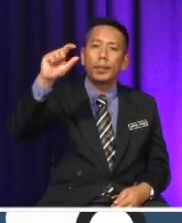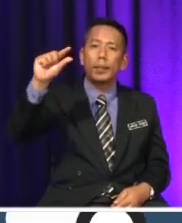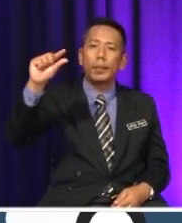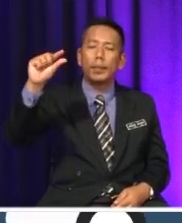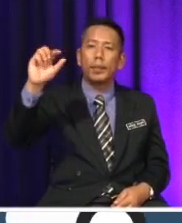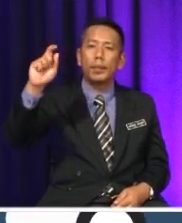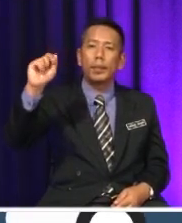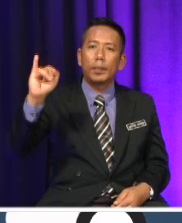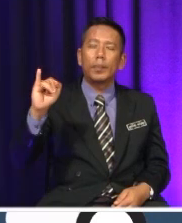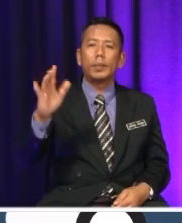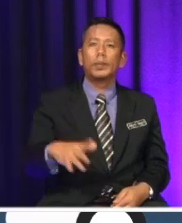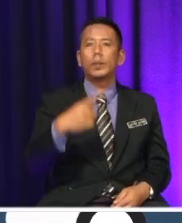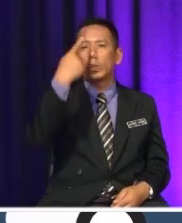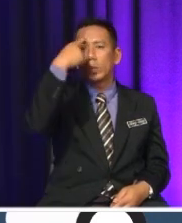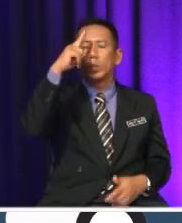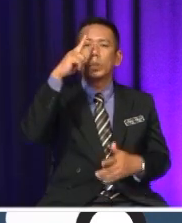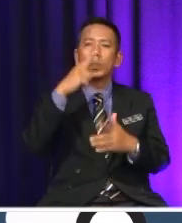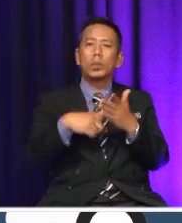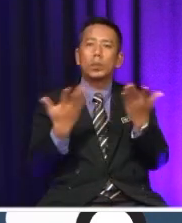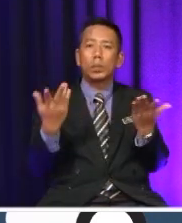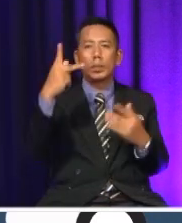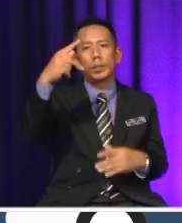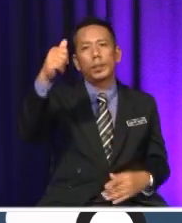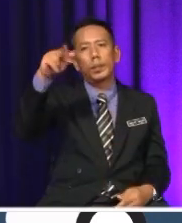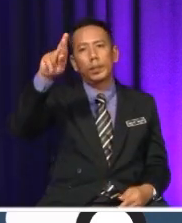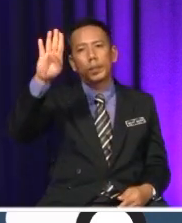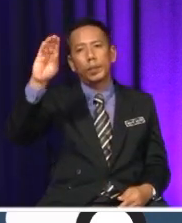yang mana karbohidrat